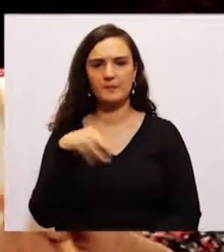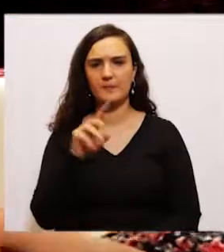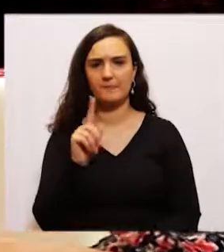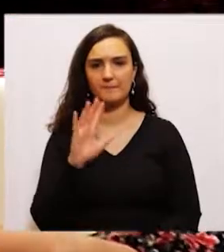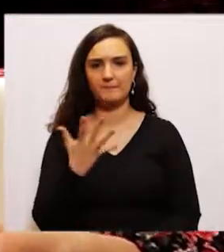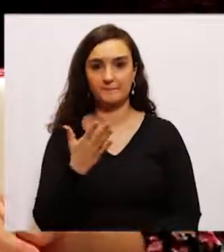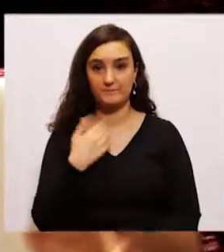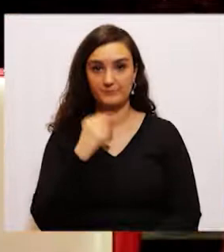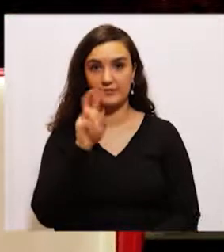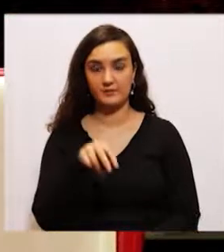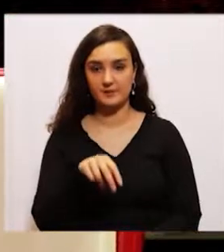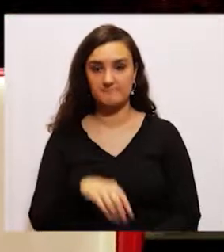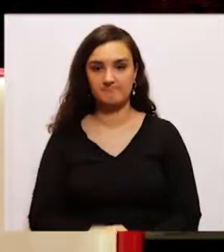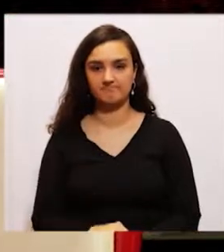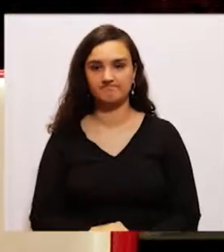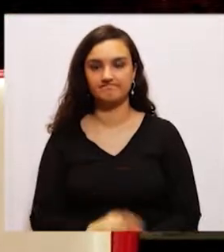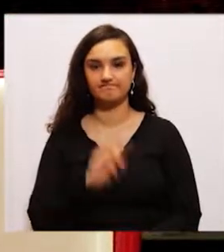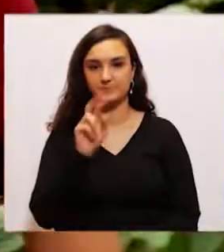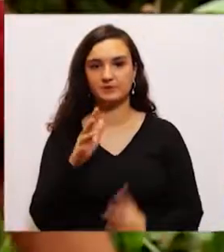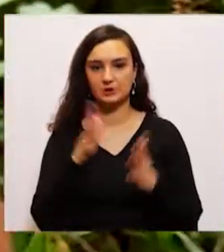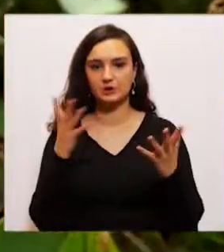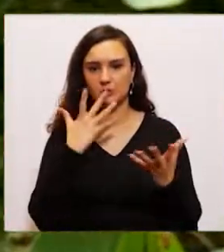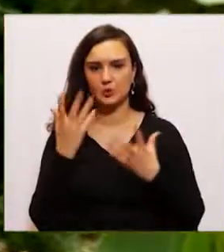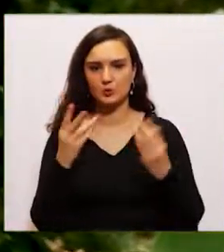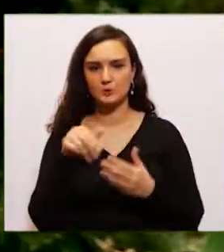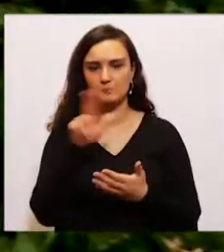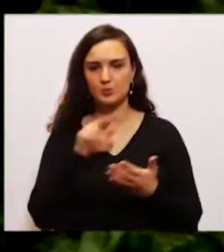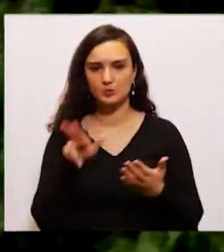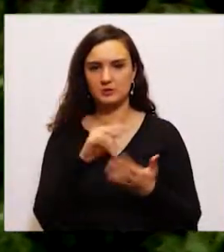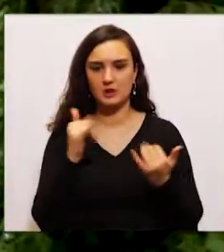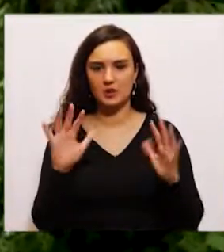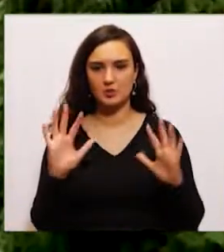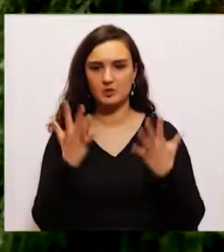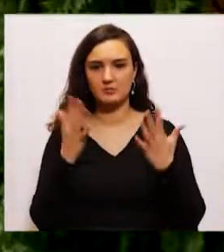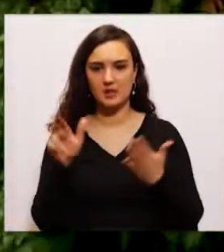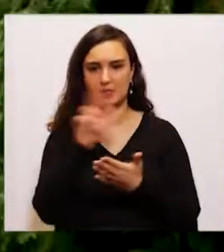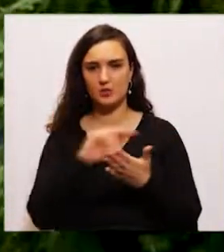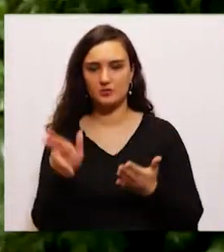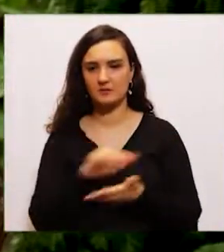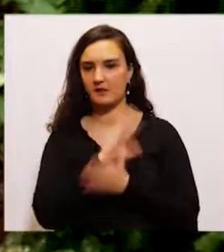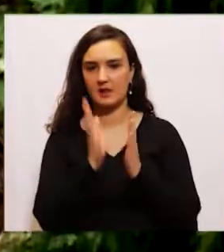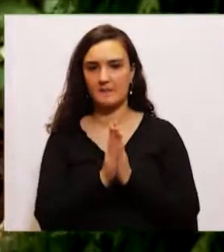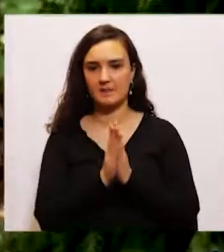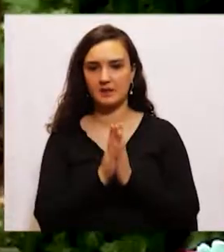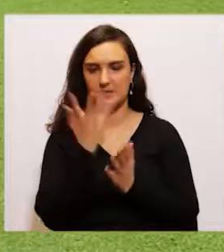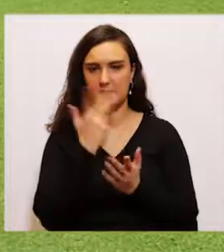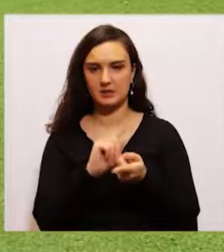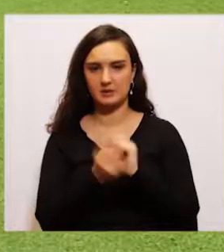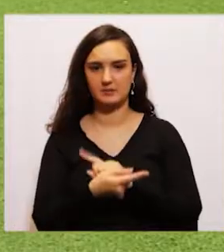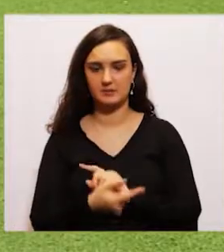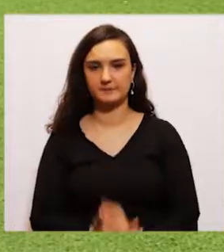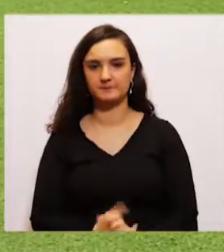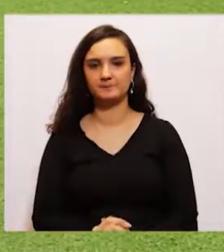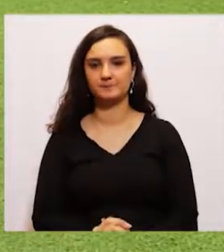ხდება? მოვიდე. მოვედი დიდი ჯადოსნური პუნჯით, რომელსაც ახლა უცბად გადაუსვავ და ყველაფერი გაფერადდება. ერთი